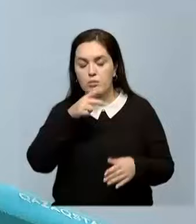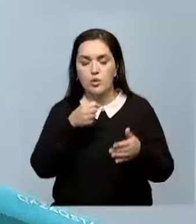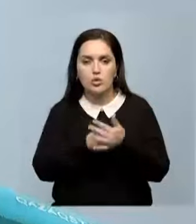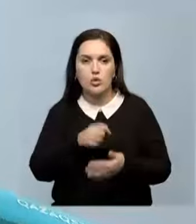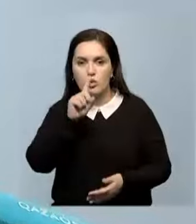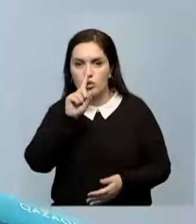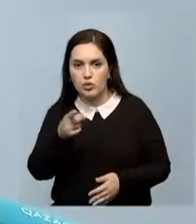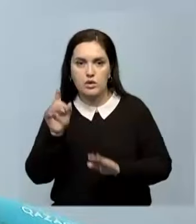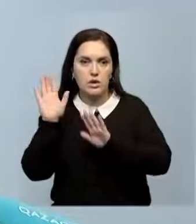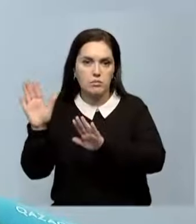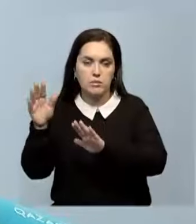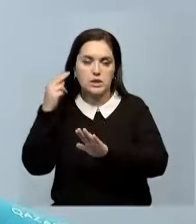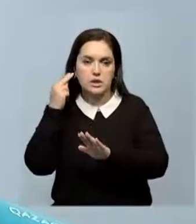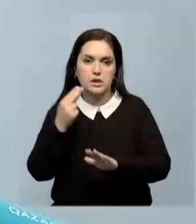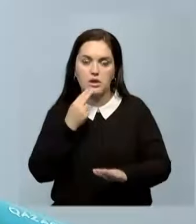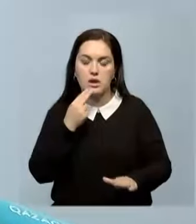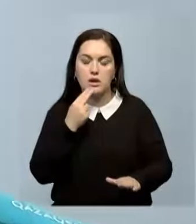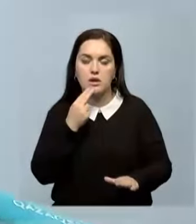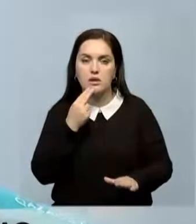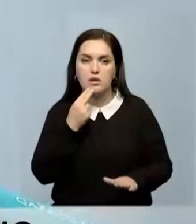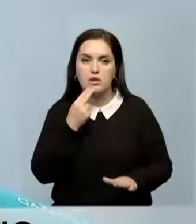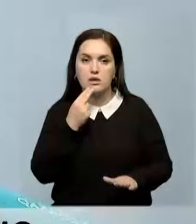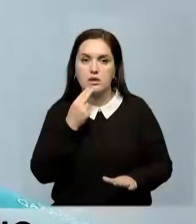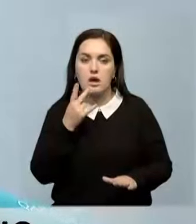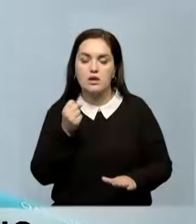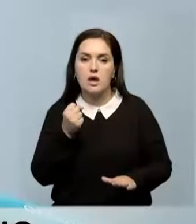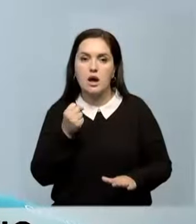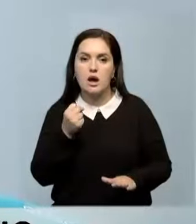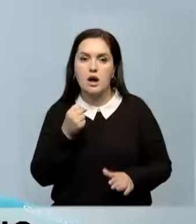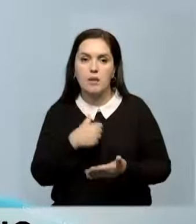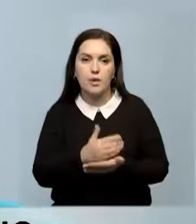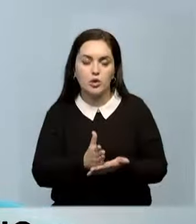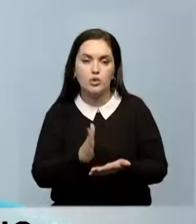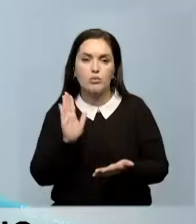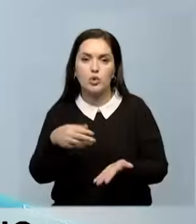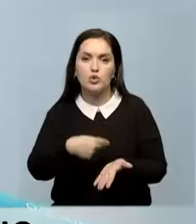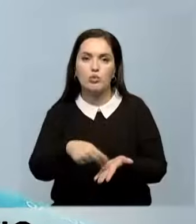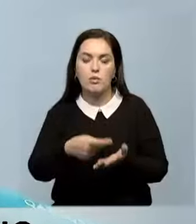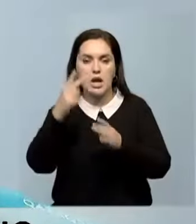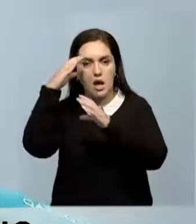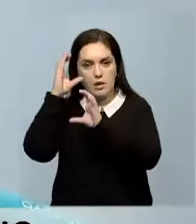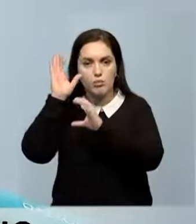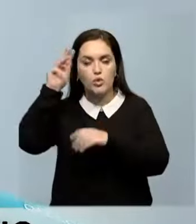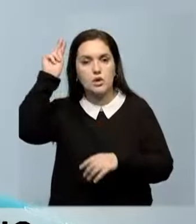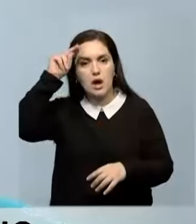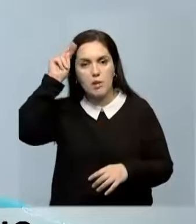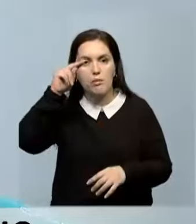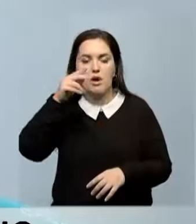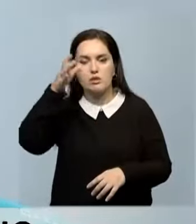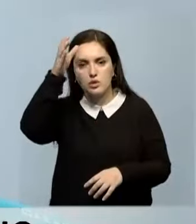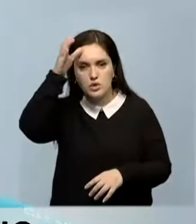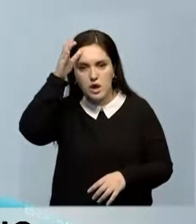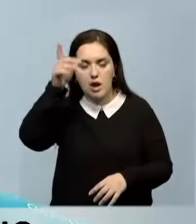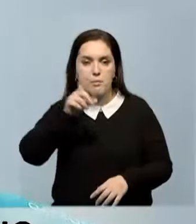1 года в стенах Шэньчжэньского университета. На оборудование, которое будет закуплено для лаборатории, будут обучаться доктора,